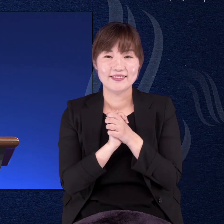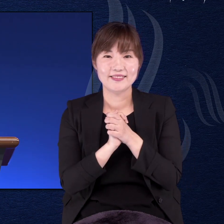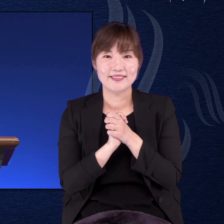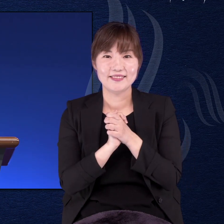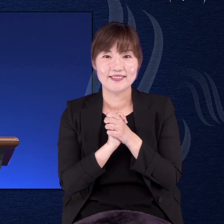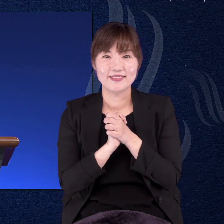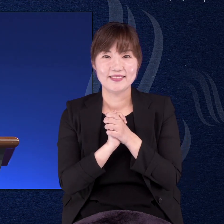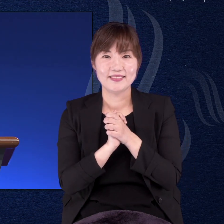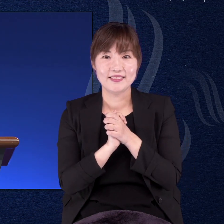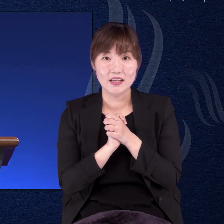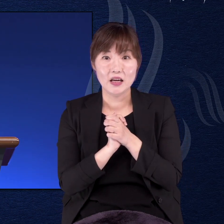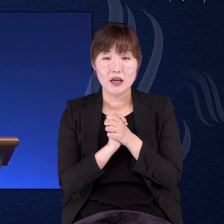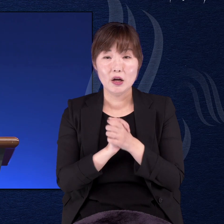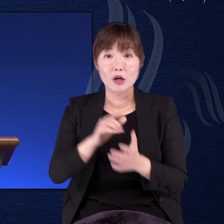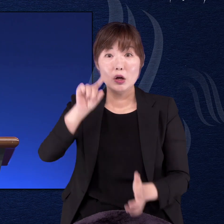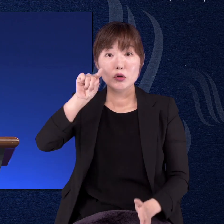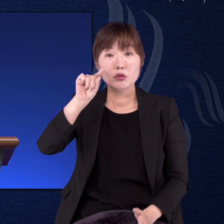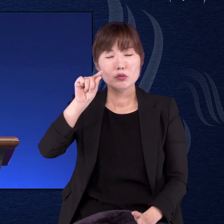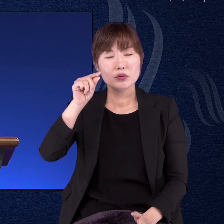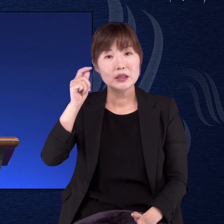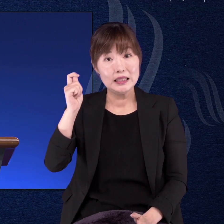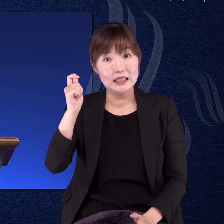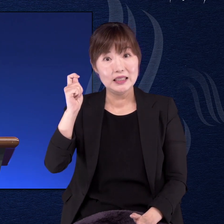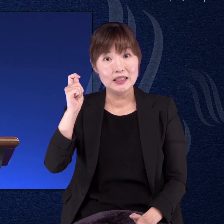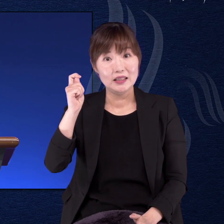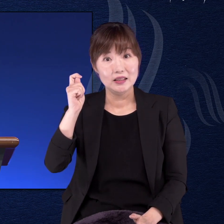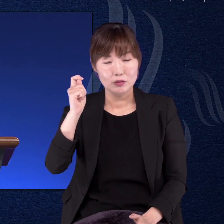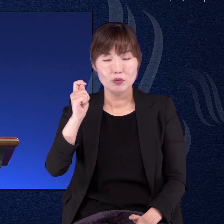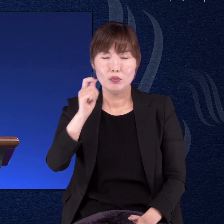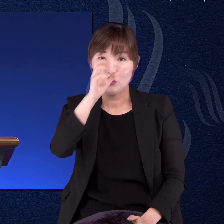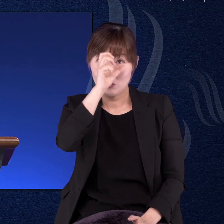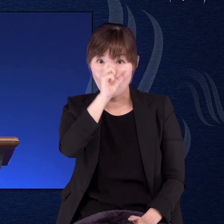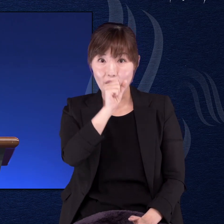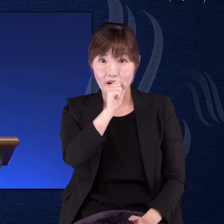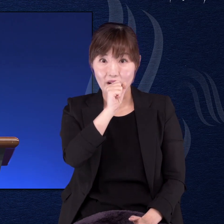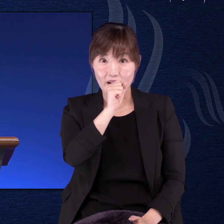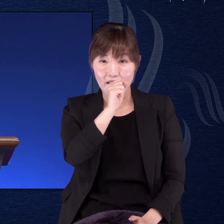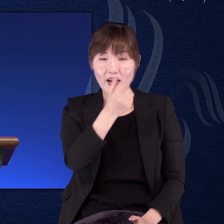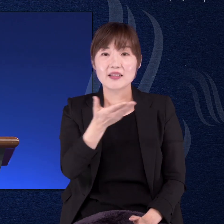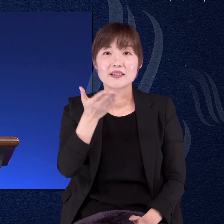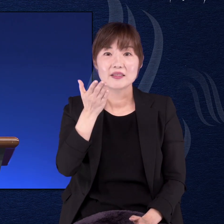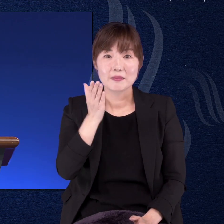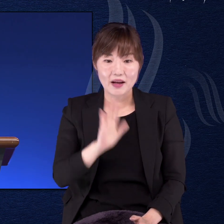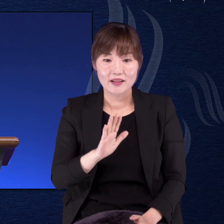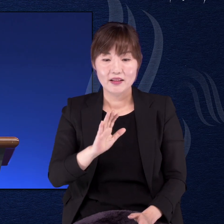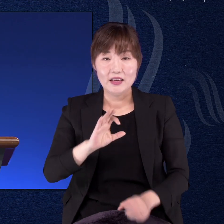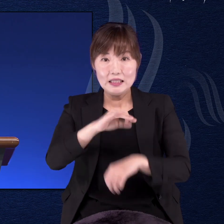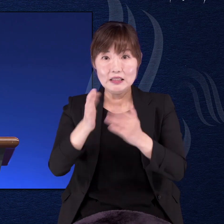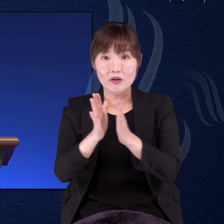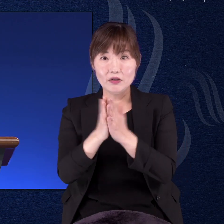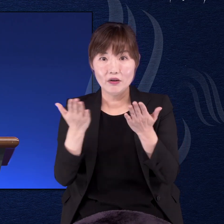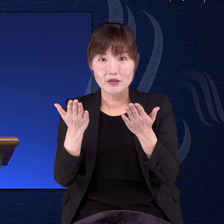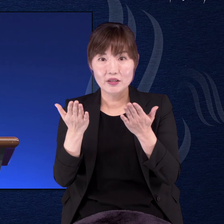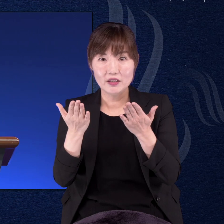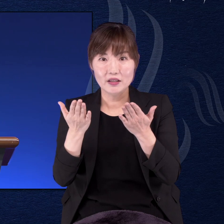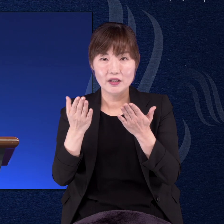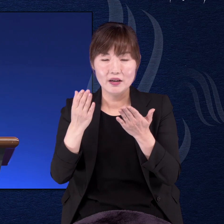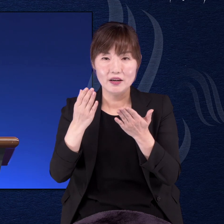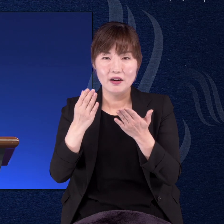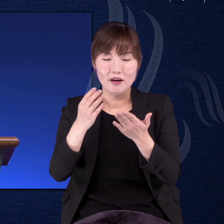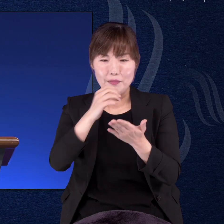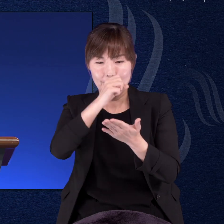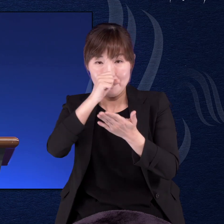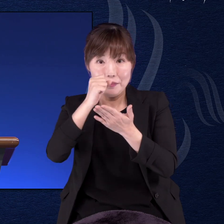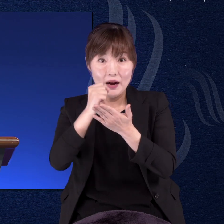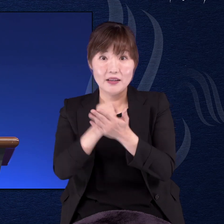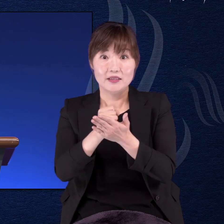성경 큐티도 좋죠. 하지만 큐티와 또 다르게 그냥 쭉 읽어 나가면서 뭐 속도를 내도 좋고 아니면